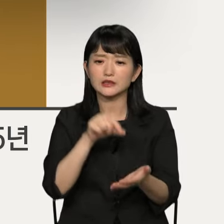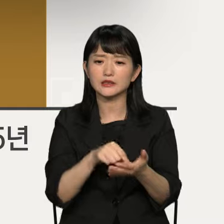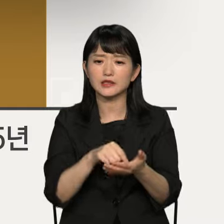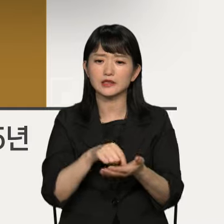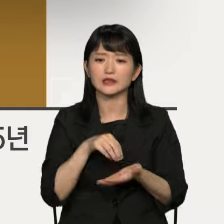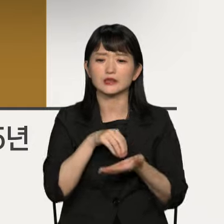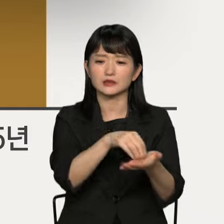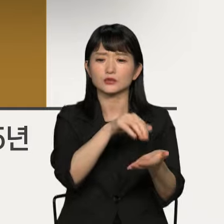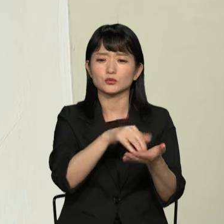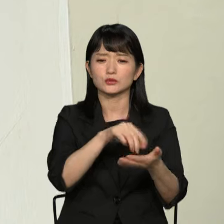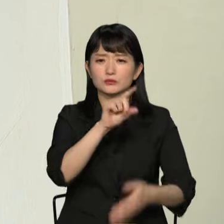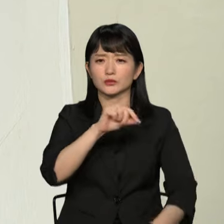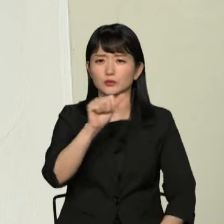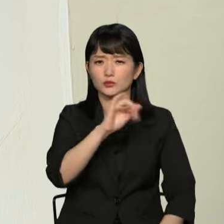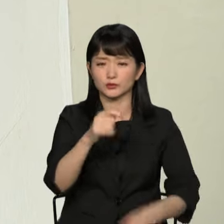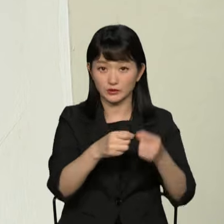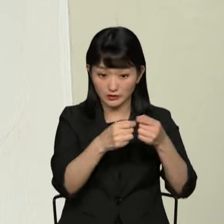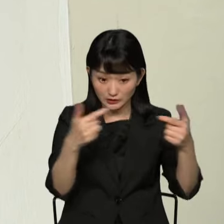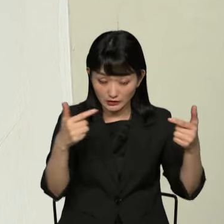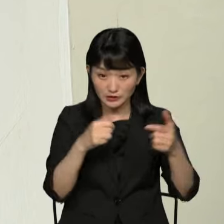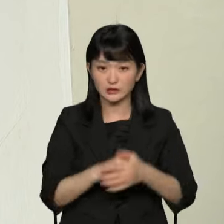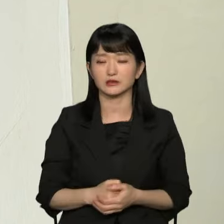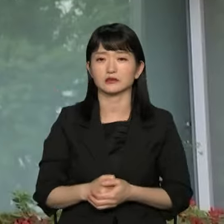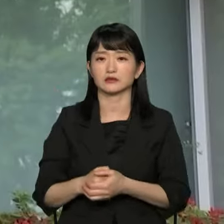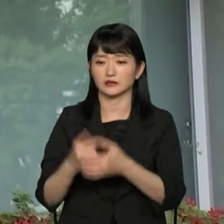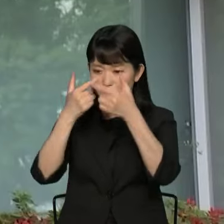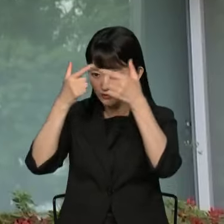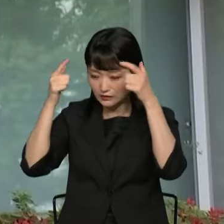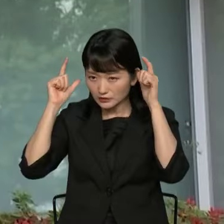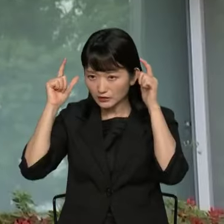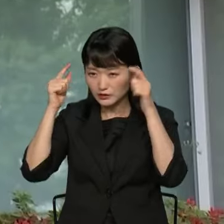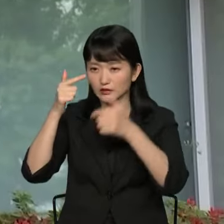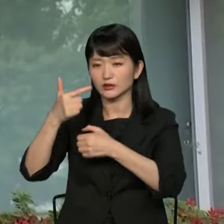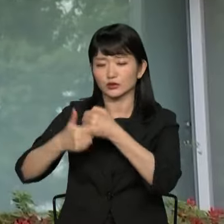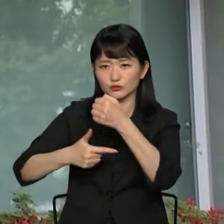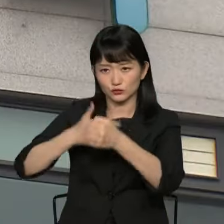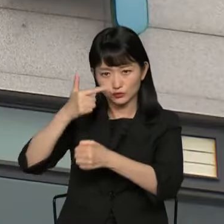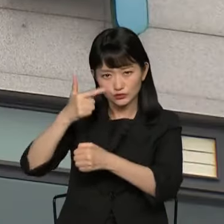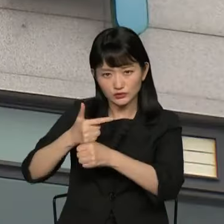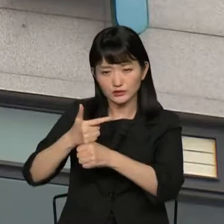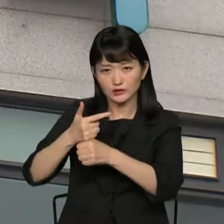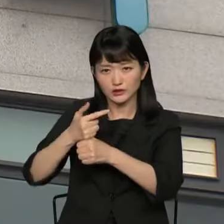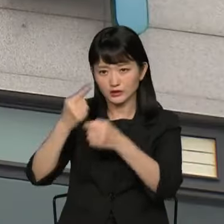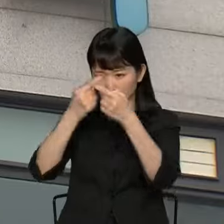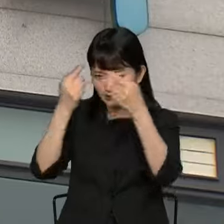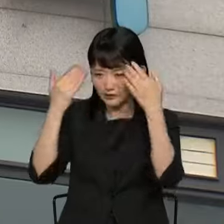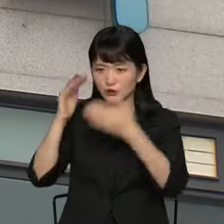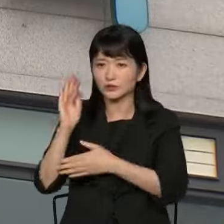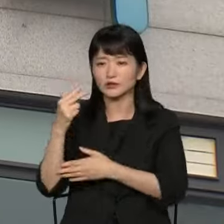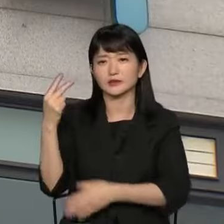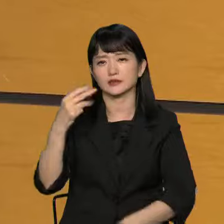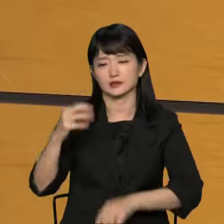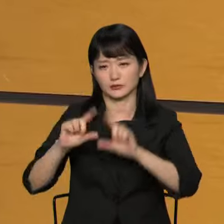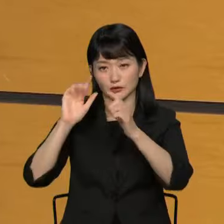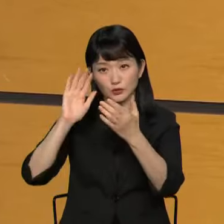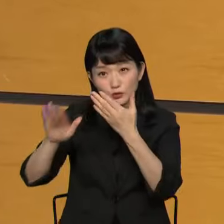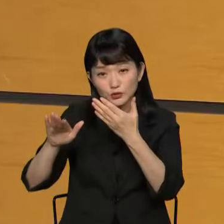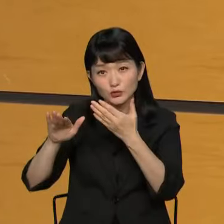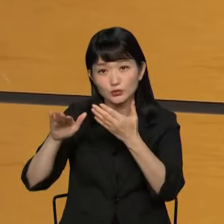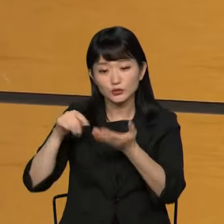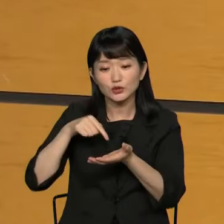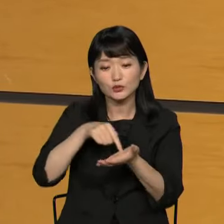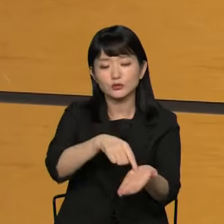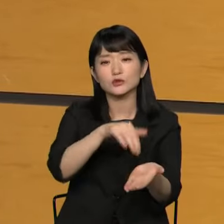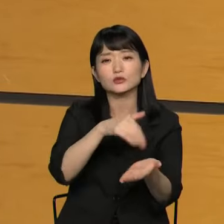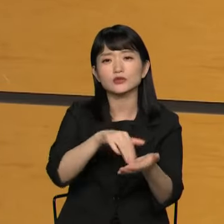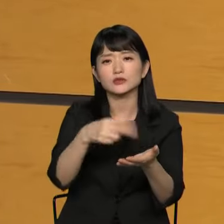명이 증가했습니다. 의학전문대학원에서 6년제 학부제로 돌아온 2018년 이후 7만 명을 넘어선 건